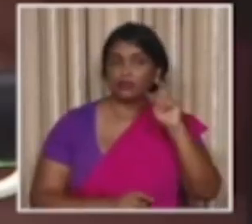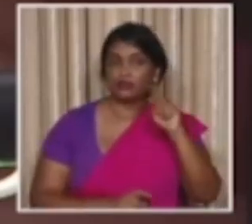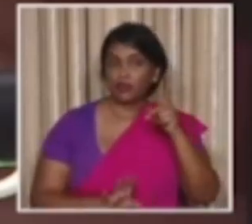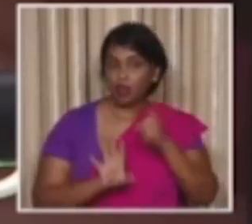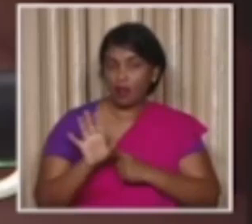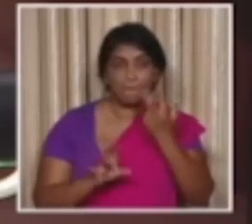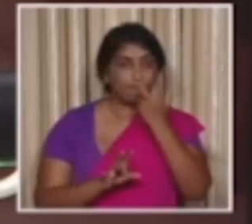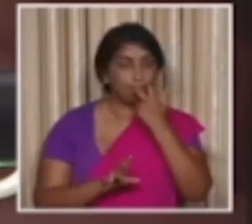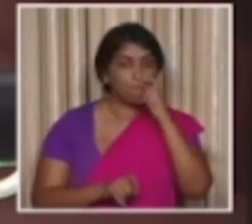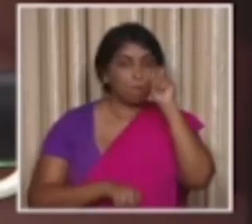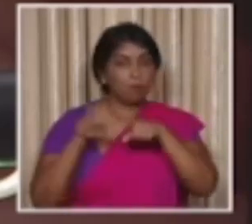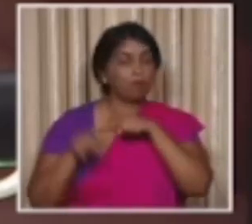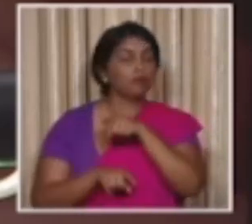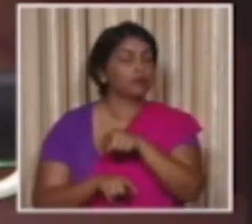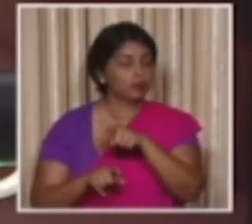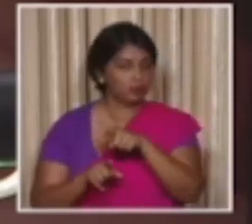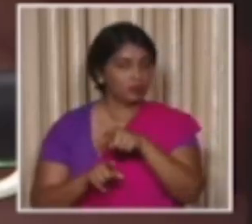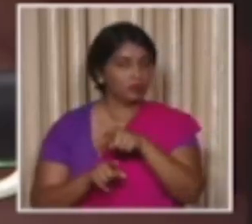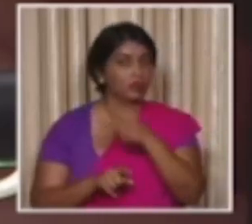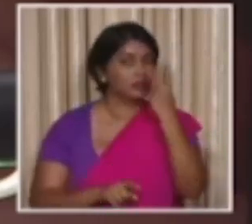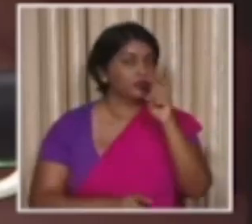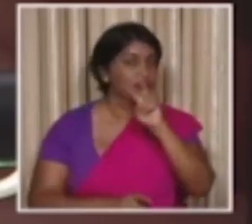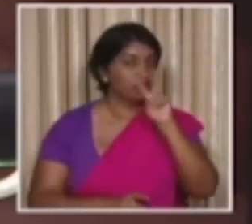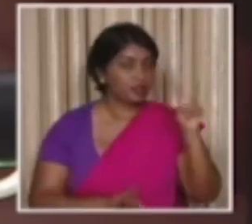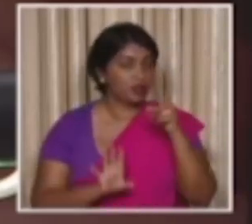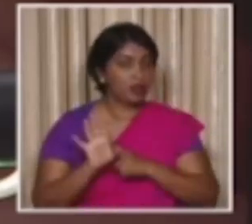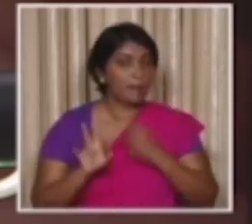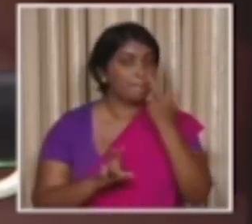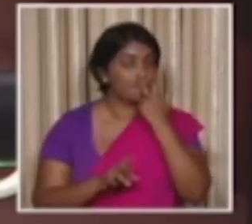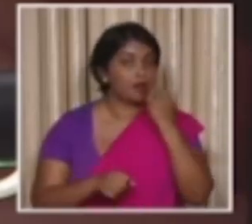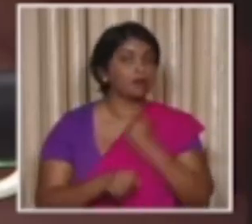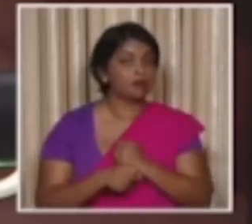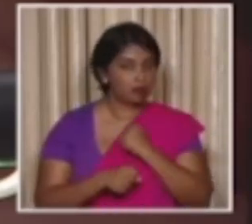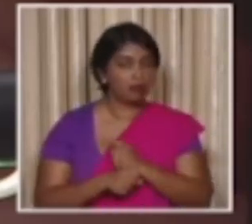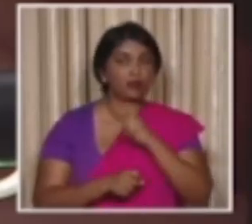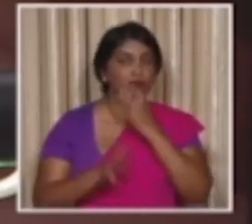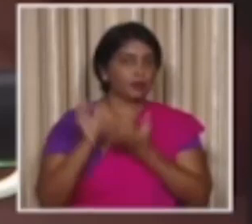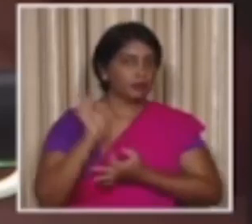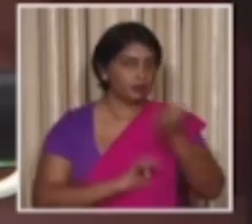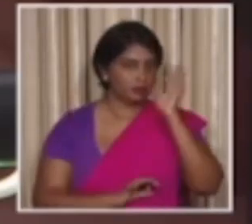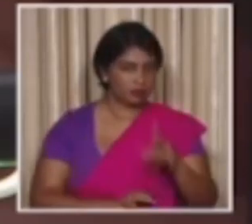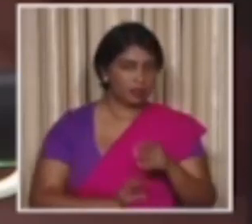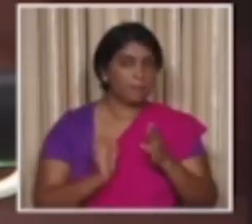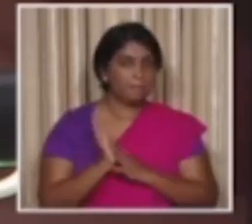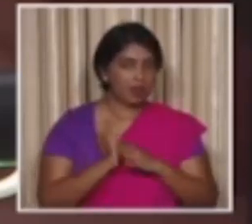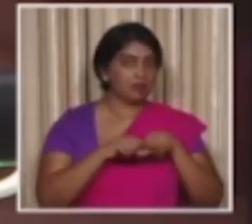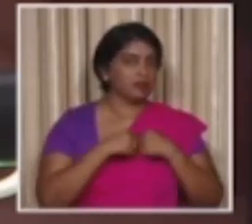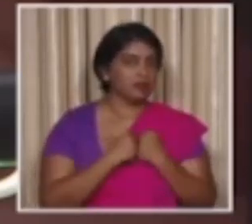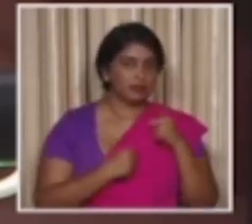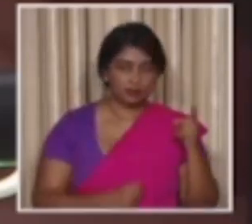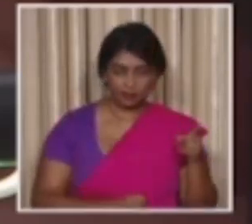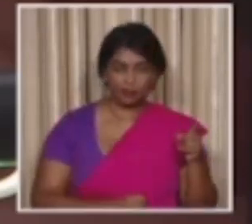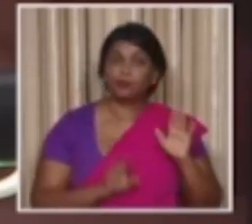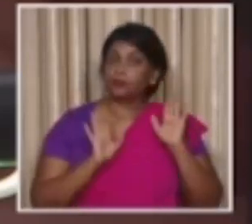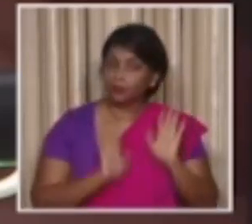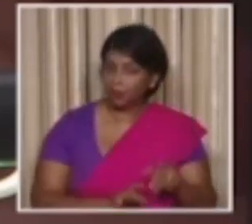වසරේ පිලිපීන පුරවැසි කණ්ඩායමක් විසින්ද 2022 වසරේ පිලිපීන රජය විසින්ද නඩු පවරා තිබෙනවා මේ මැඩ්‍රාස් කියන සමාගමට.